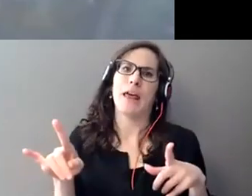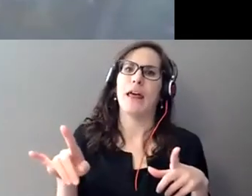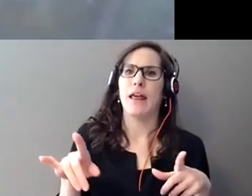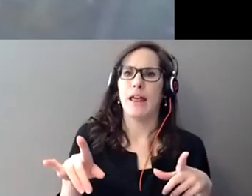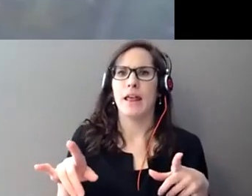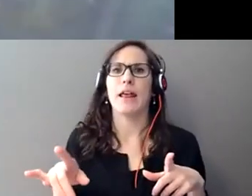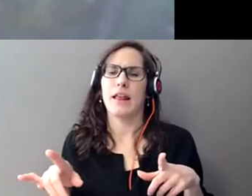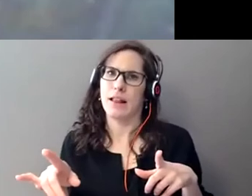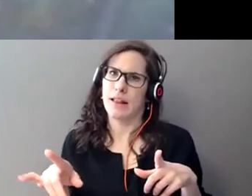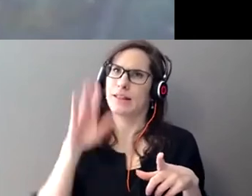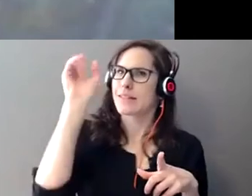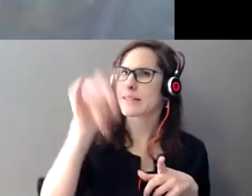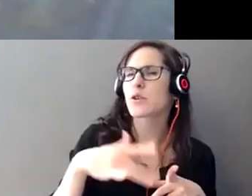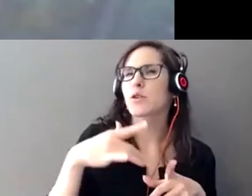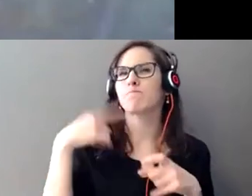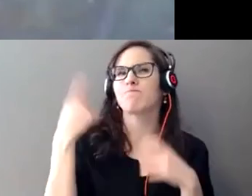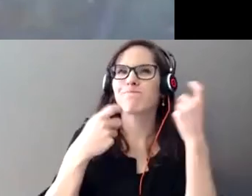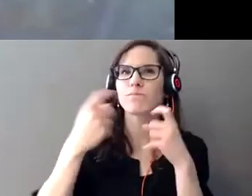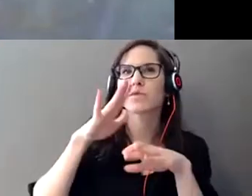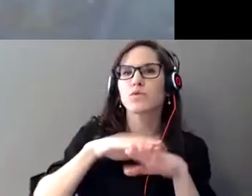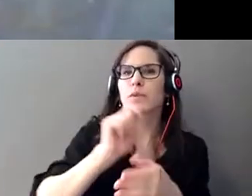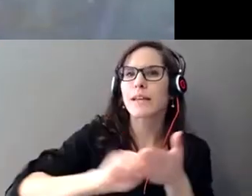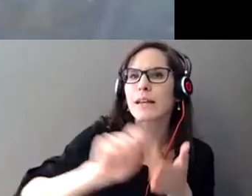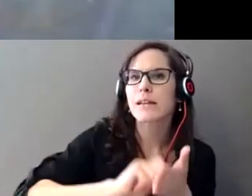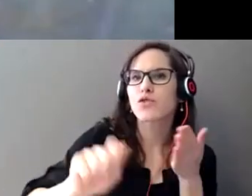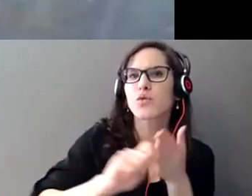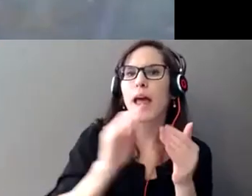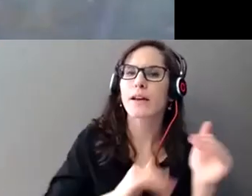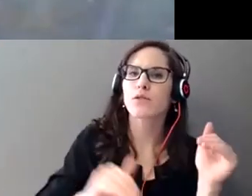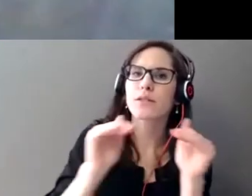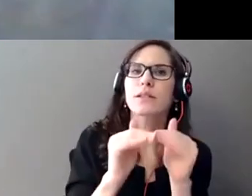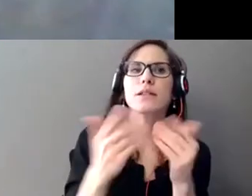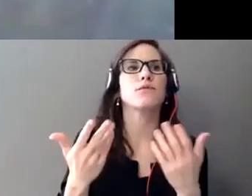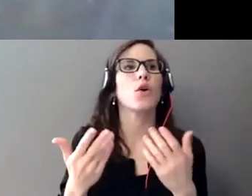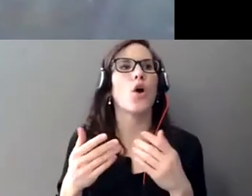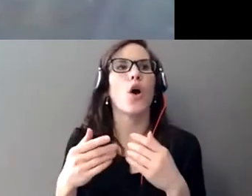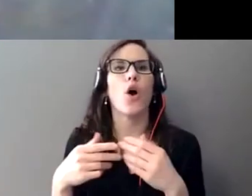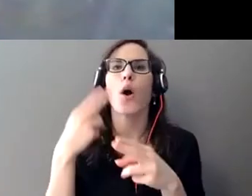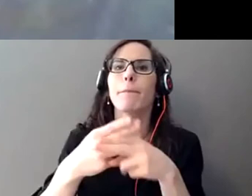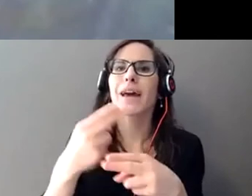'écriture éclusive du prénom d'usage on a